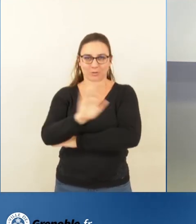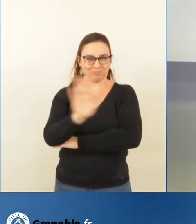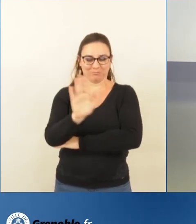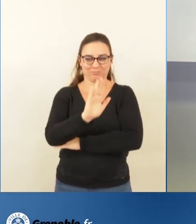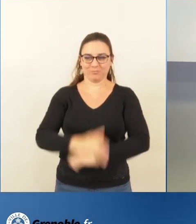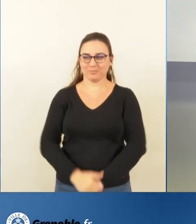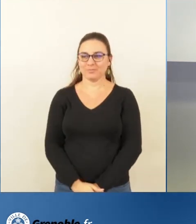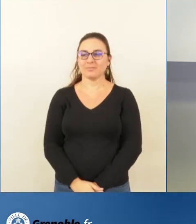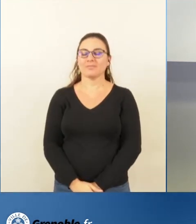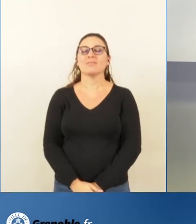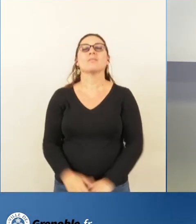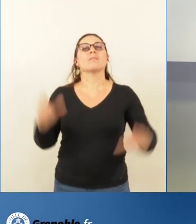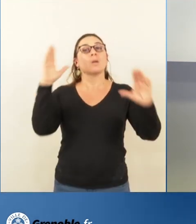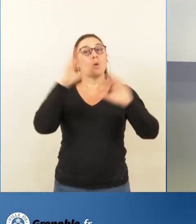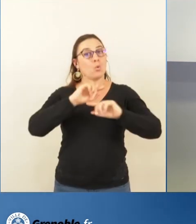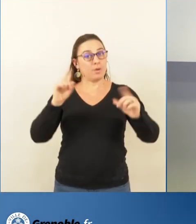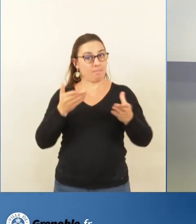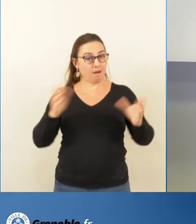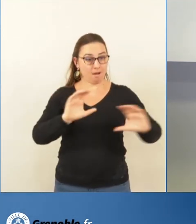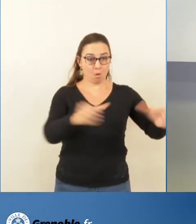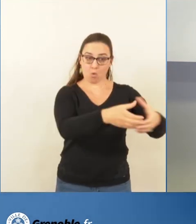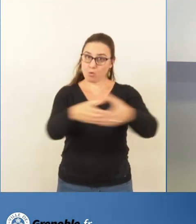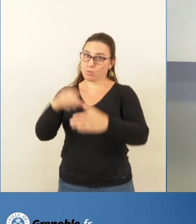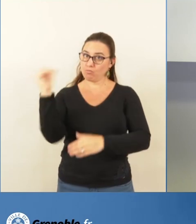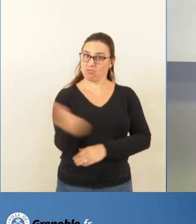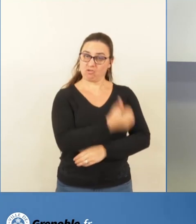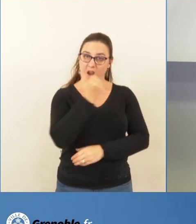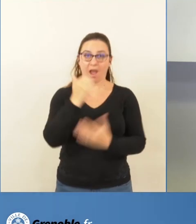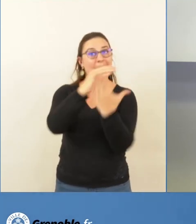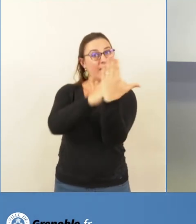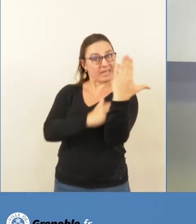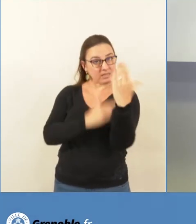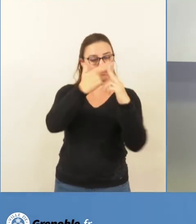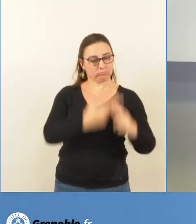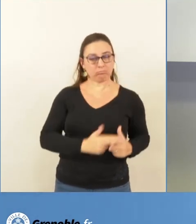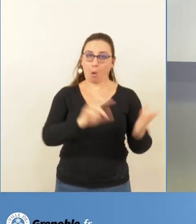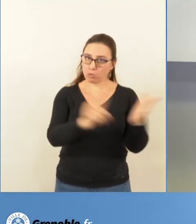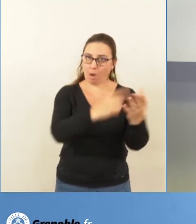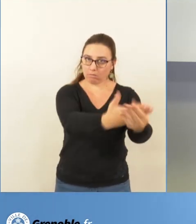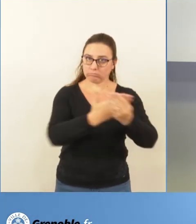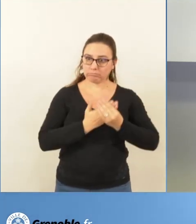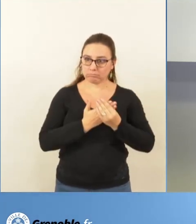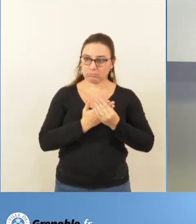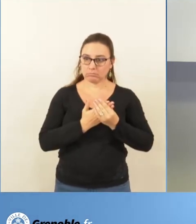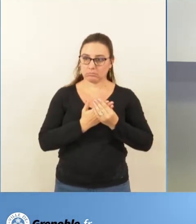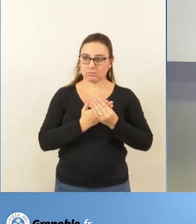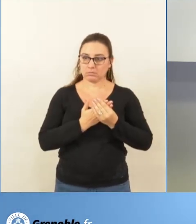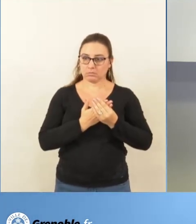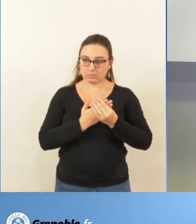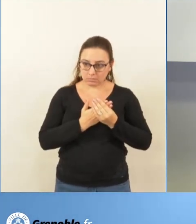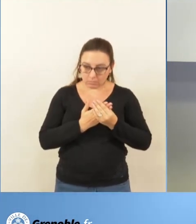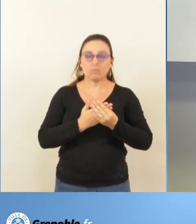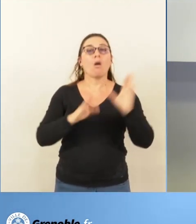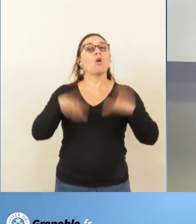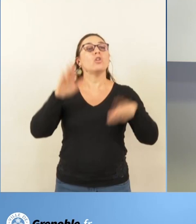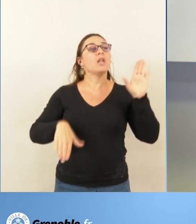je rappelle évidemment que tous les groupes peuvent déposer une liste et je fais l'appel à